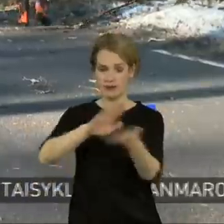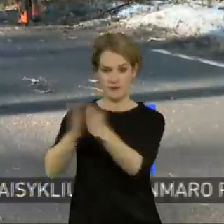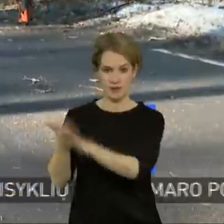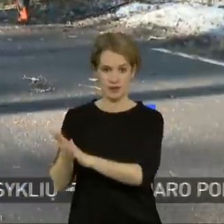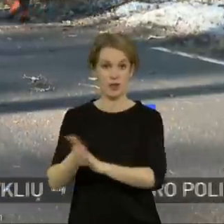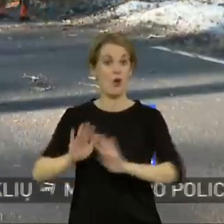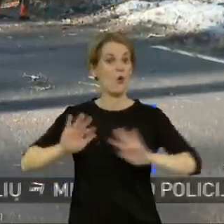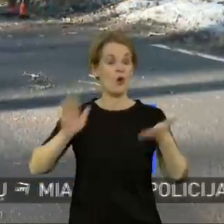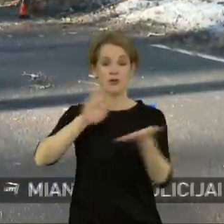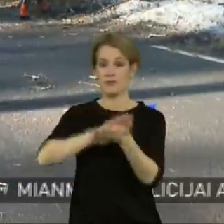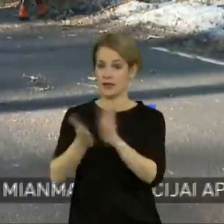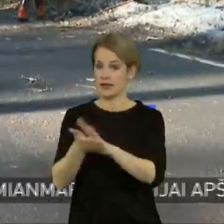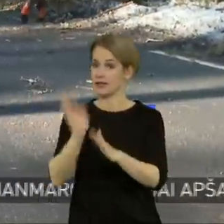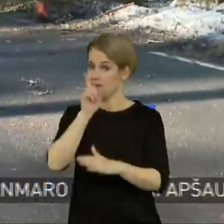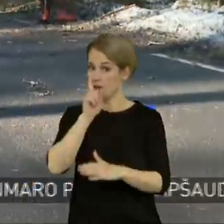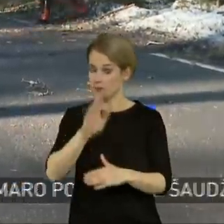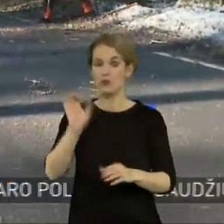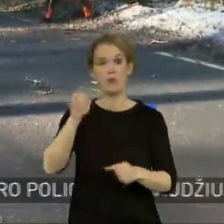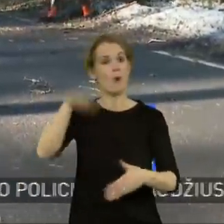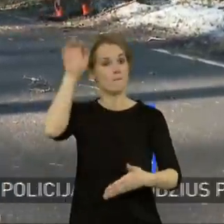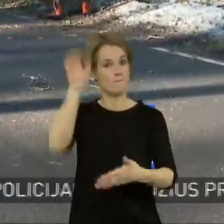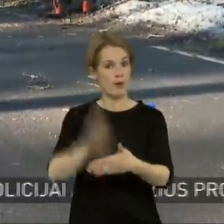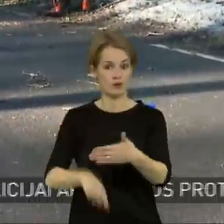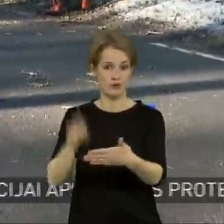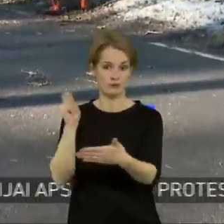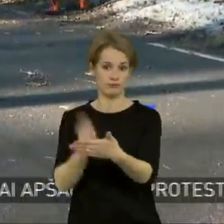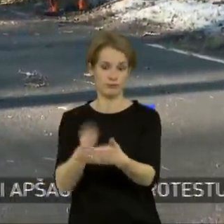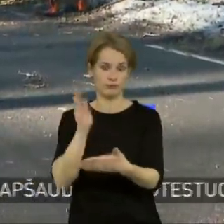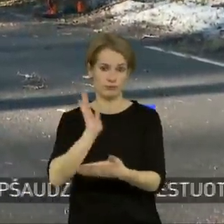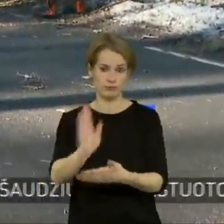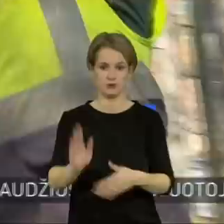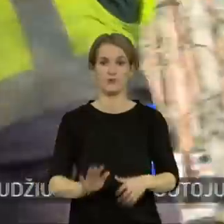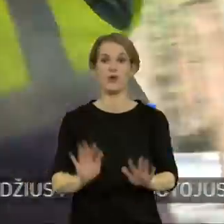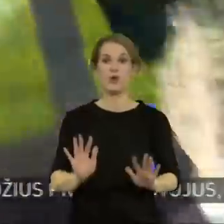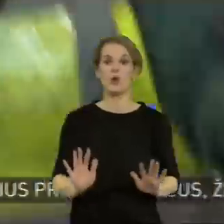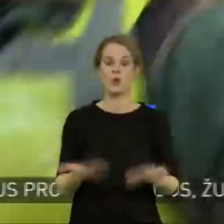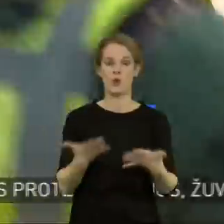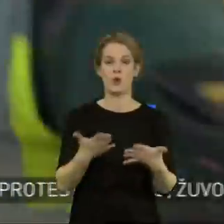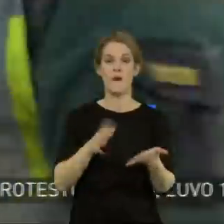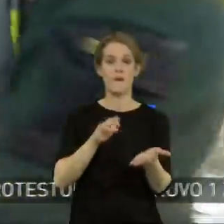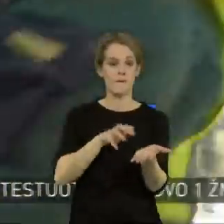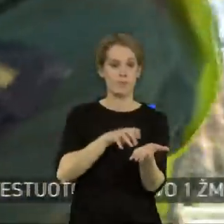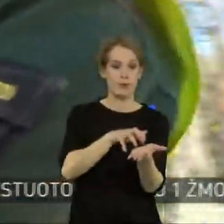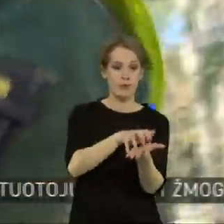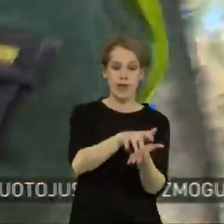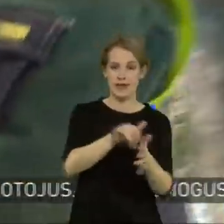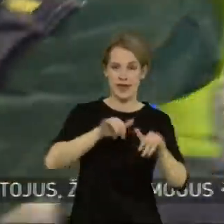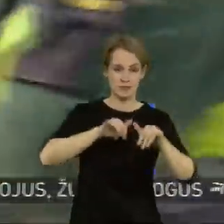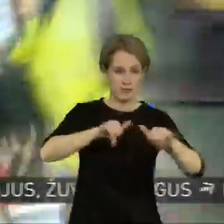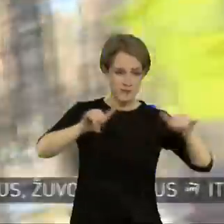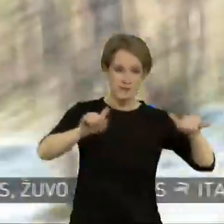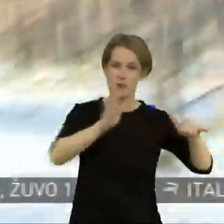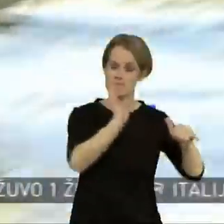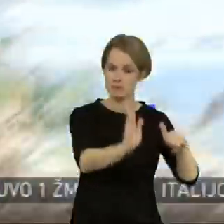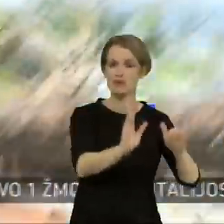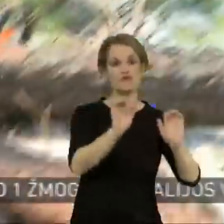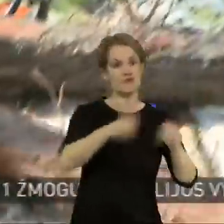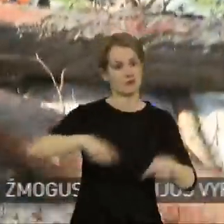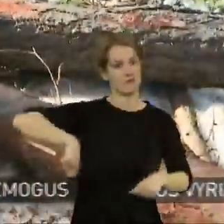eurų. O jeigu lūžėnose apsigyvenę kenkėjai išplis ir užkrės kitus medžius, gamtosaugininkai paskaičiuos ir žalą gamtai.